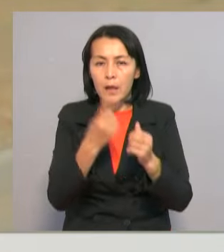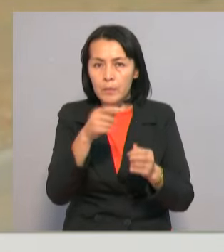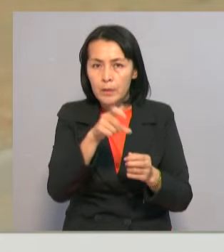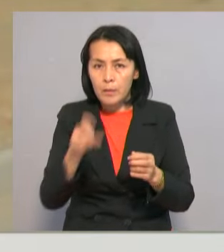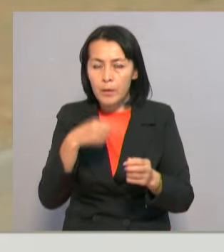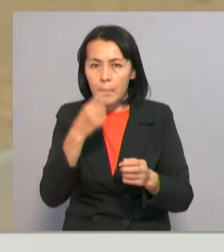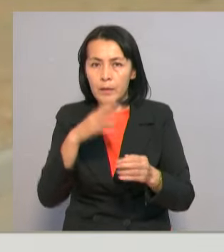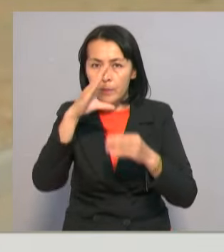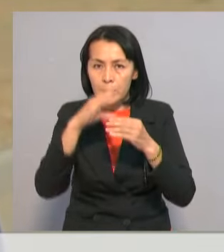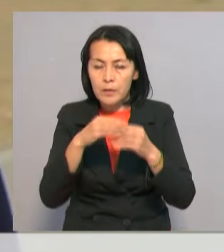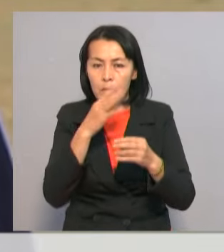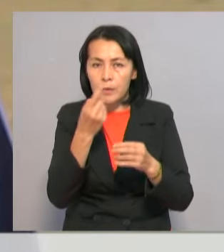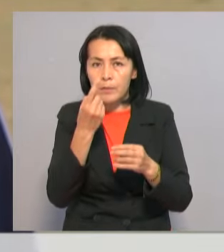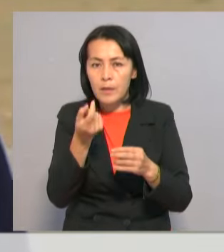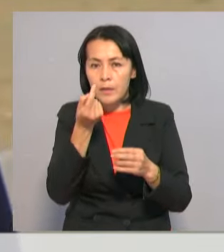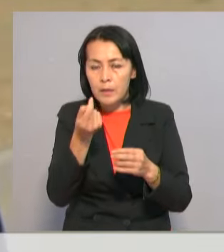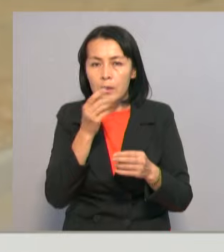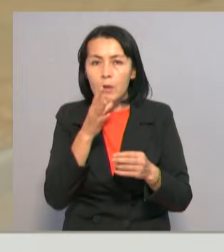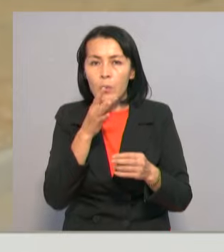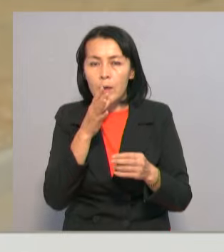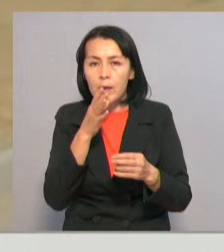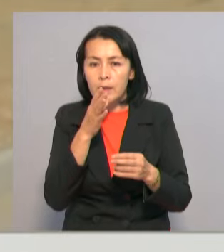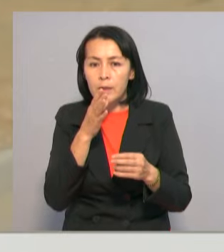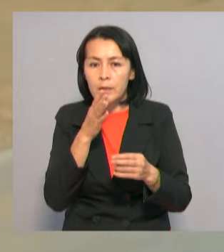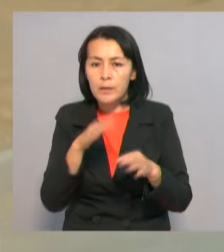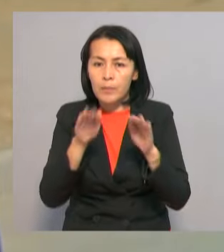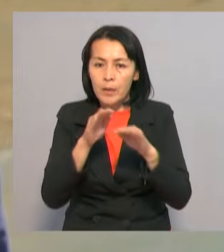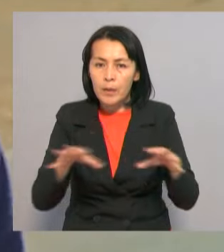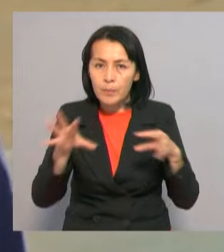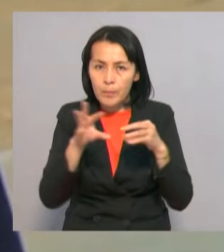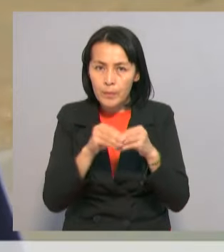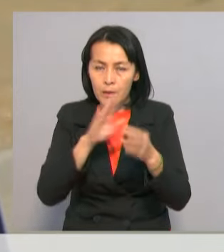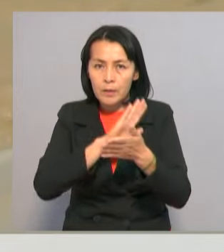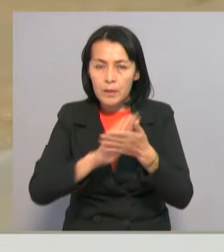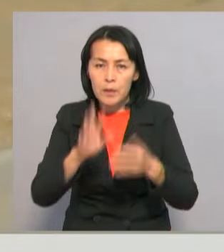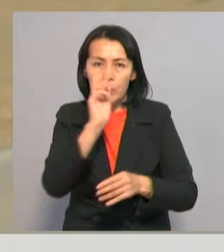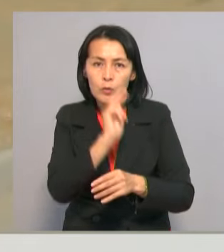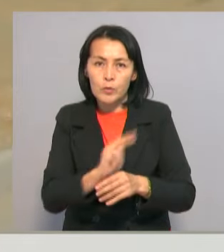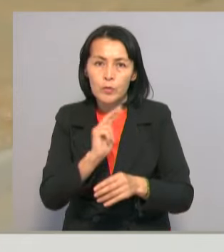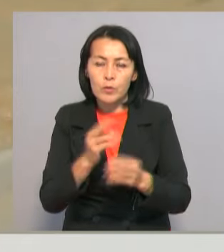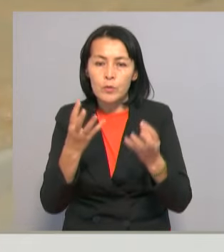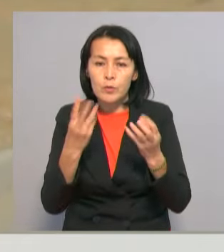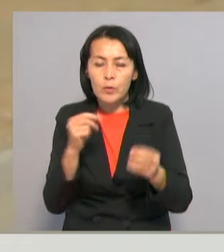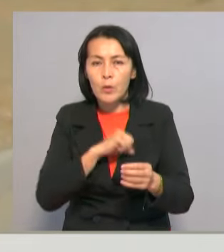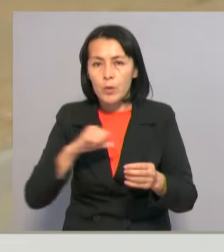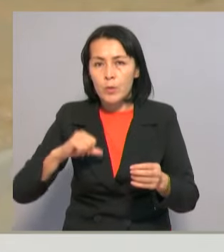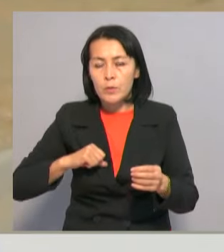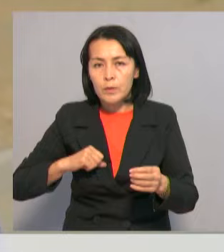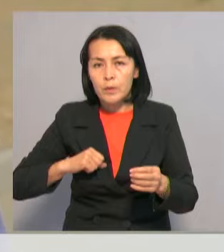айтамын, кешкісін бір жарты сағат уақыт тауып, әулінге ұрпағыңды еріп шығып, соған тазалықты үйретсейші, сонда өзің